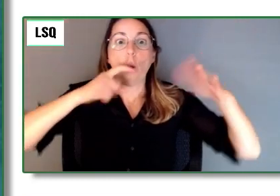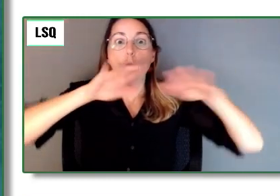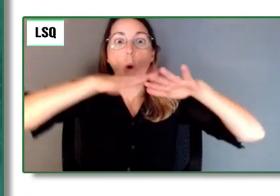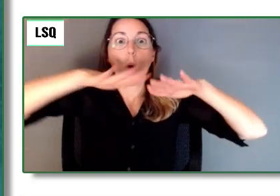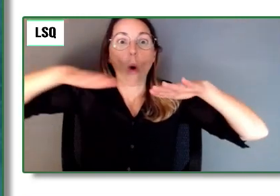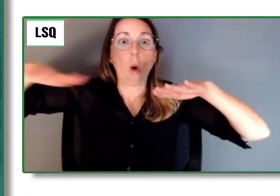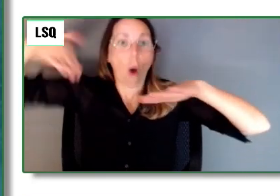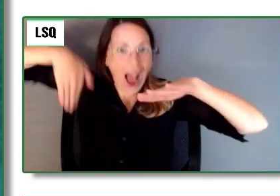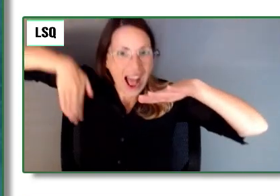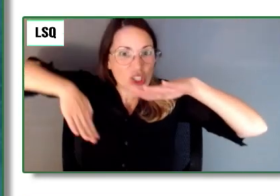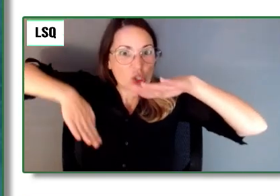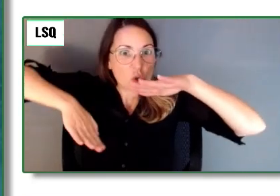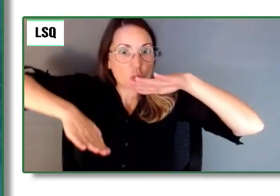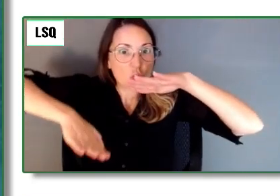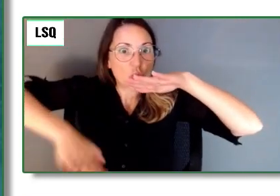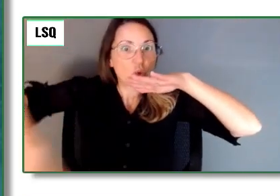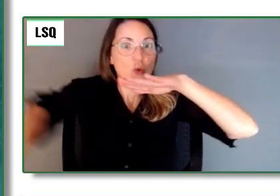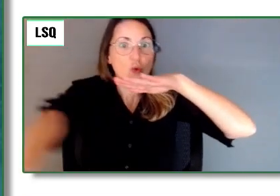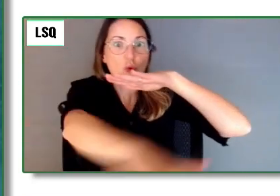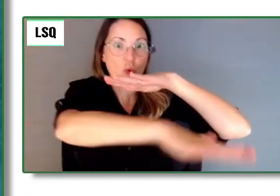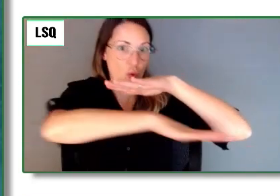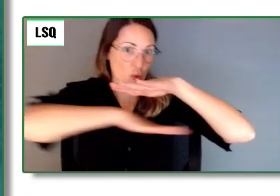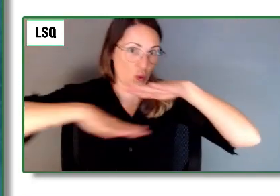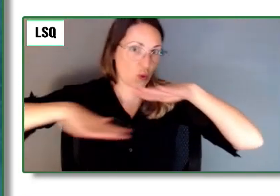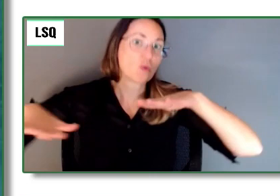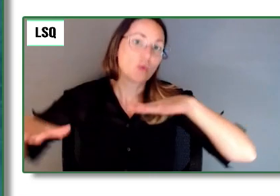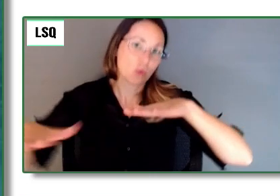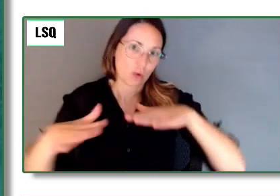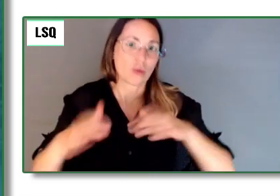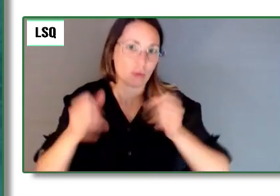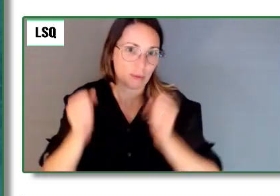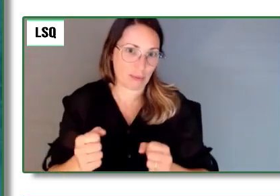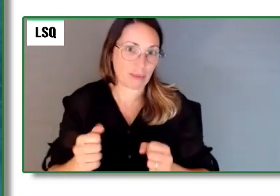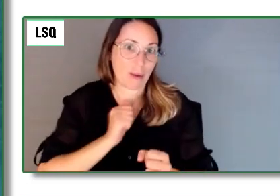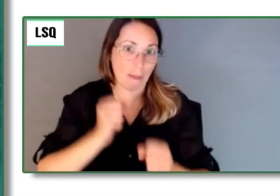Mes expériences de plein air ont commencé quand j'étais petit. Mon père